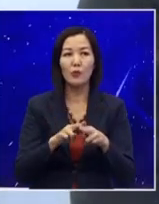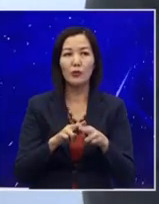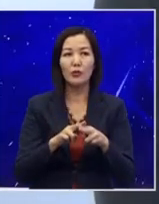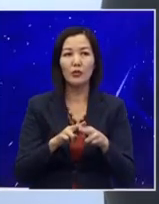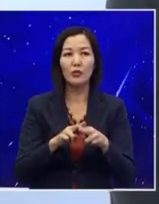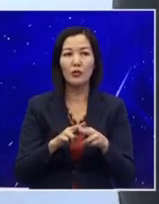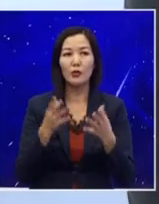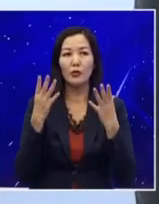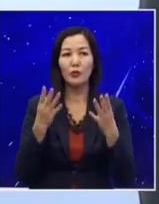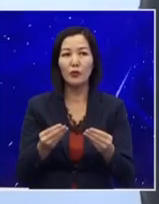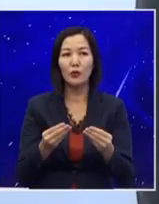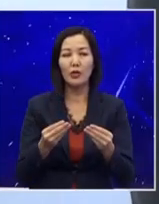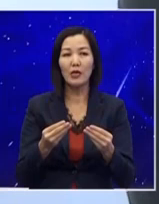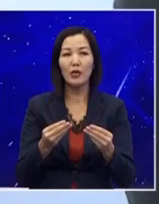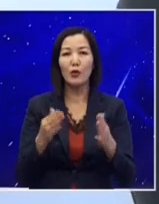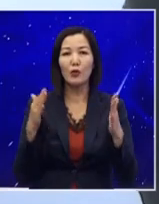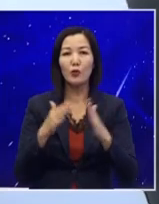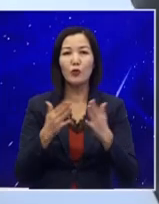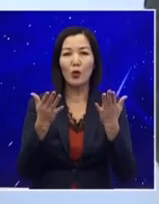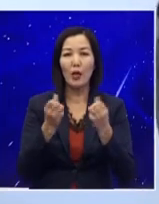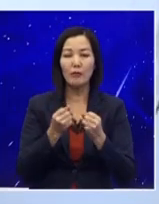өте үлкен қуаныштымын.